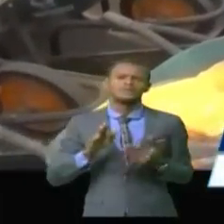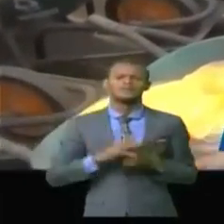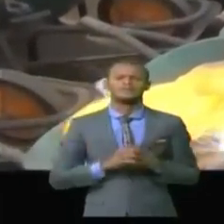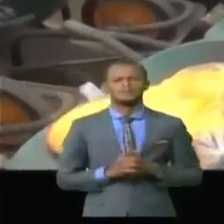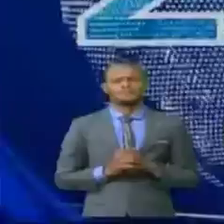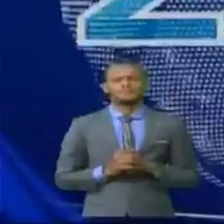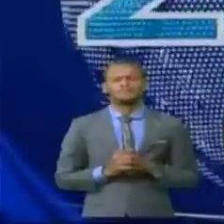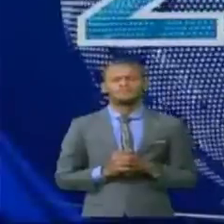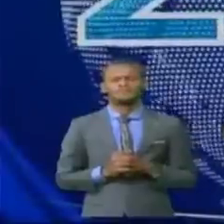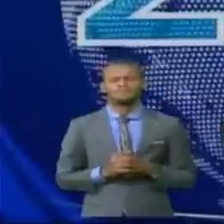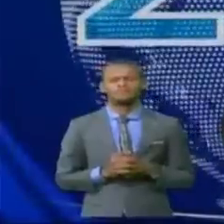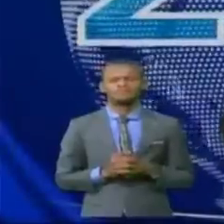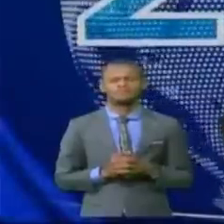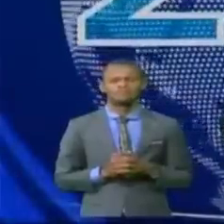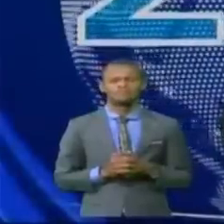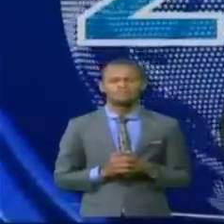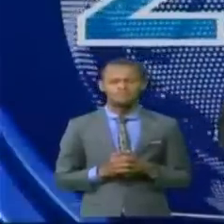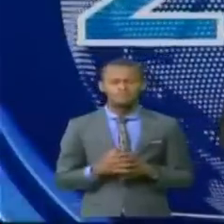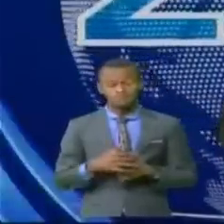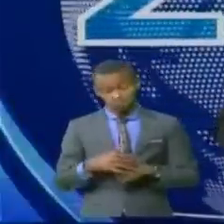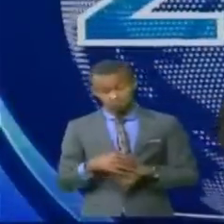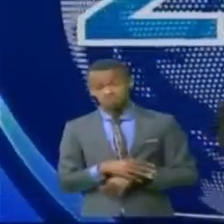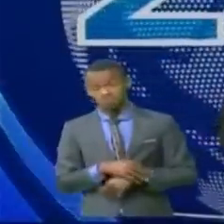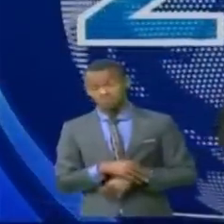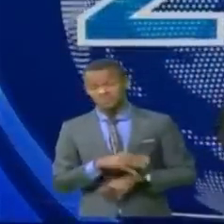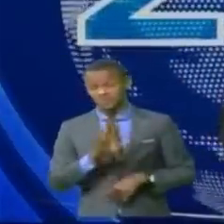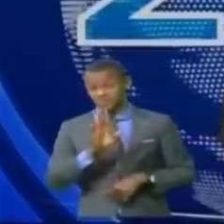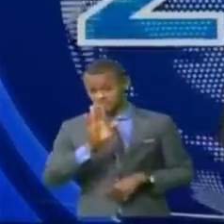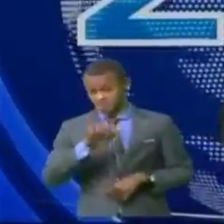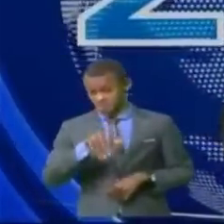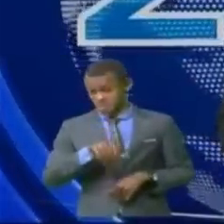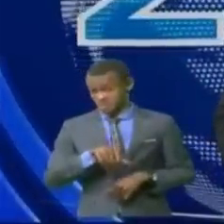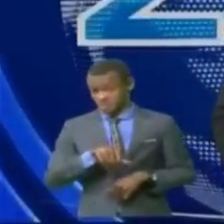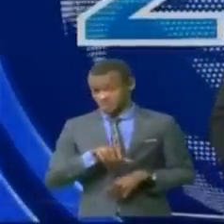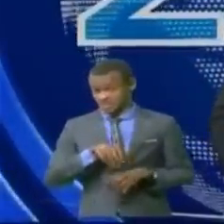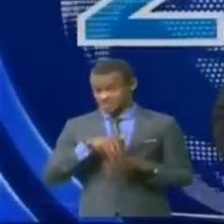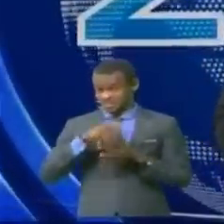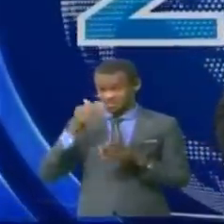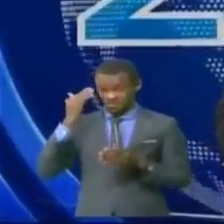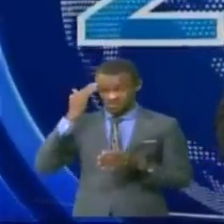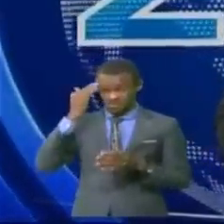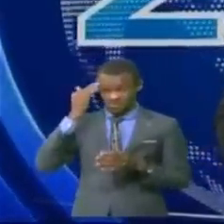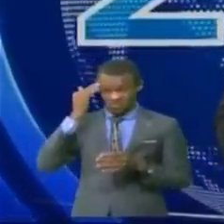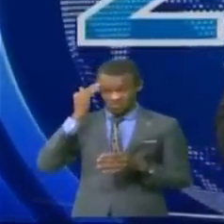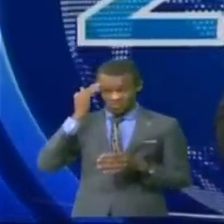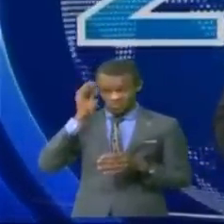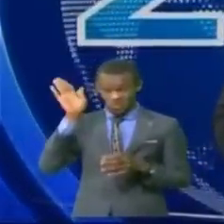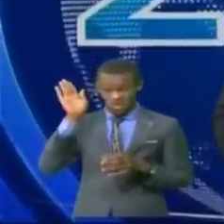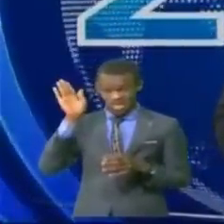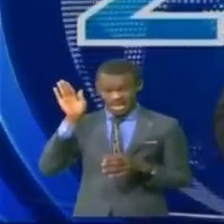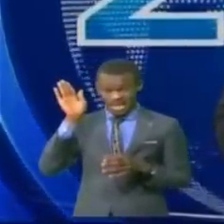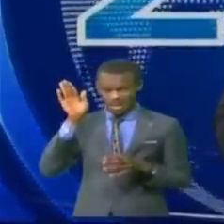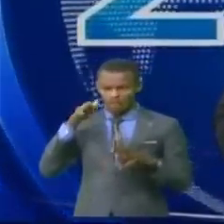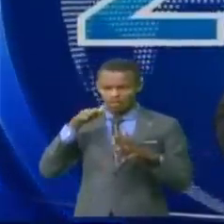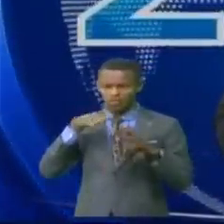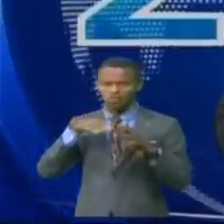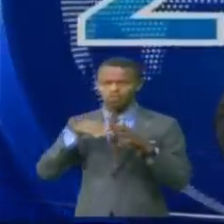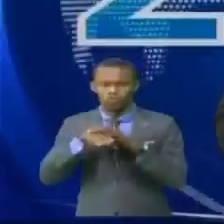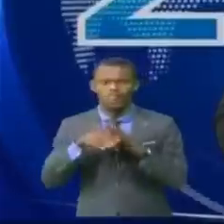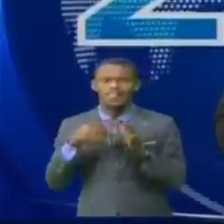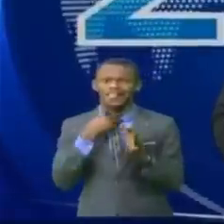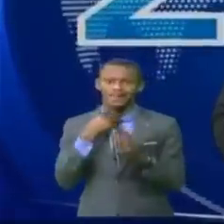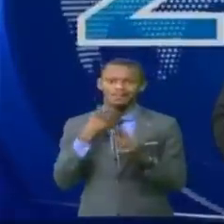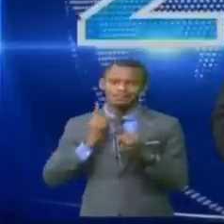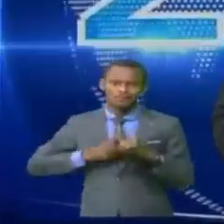Kinshasa. Pas facile de pénétrer le grand équateur profond. La ministre du Plan, Rivien Dibengue